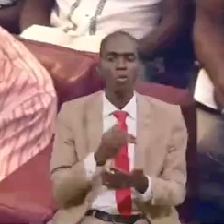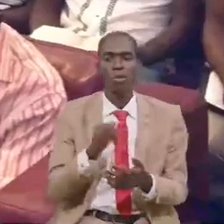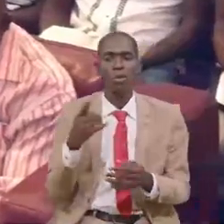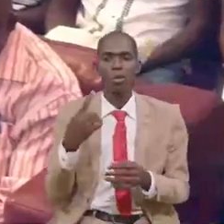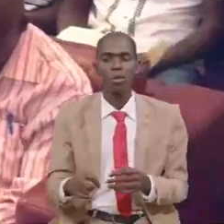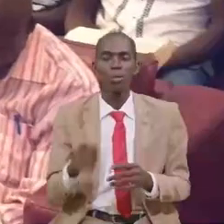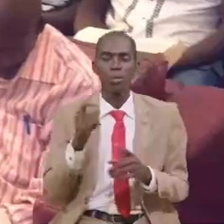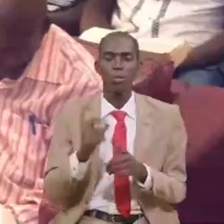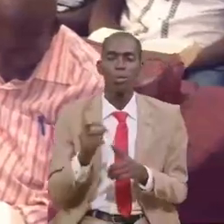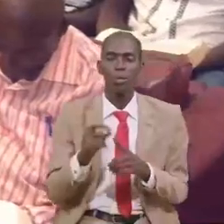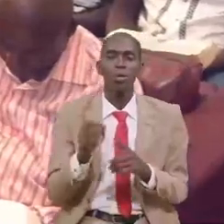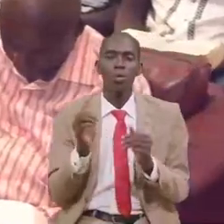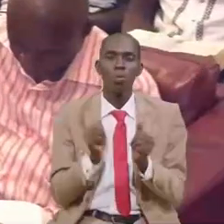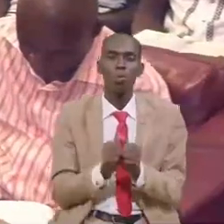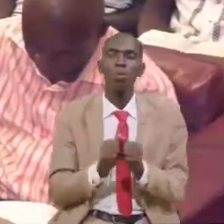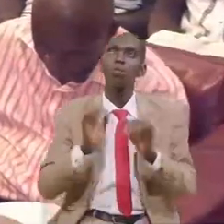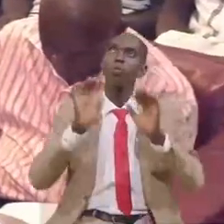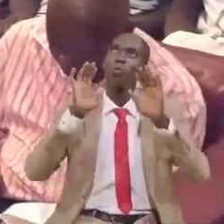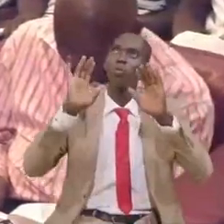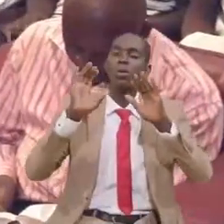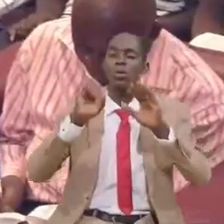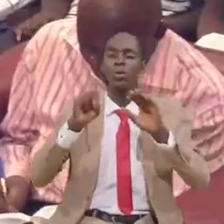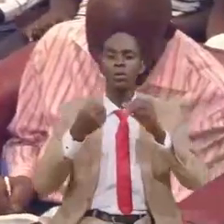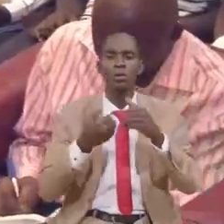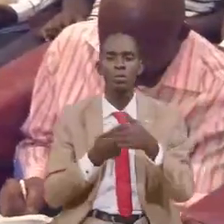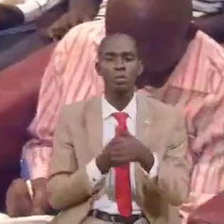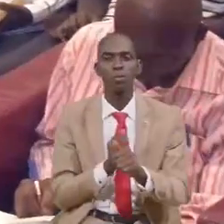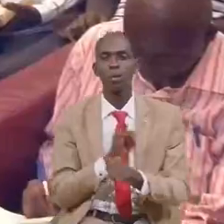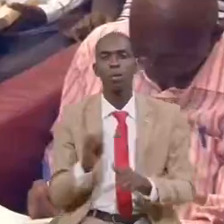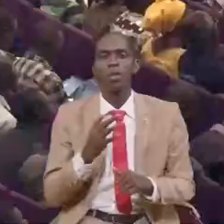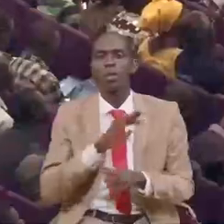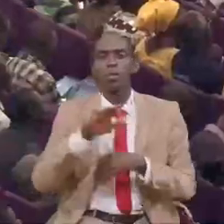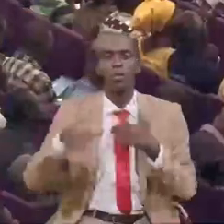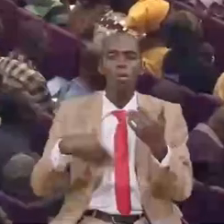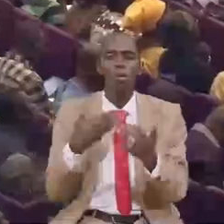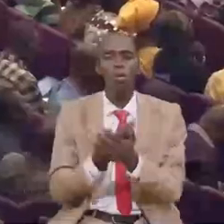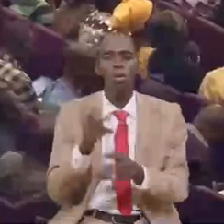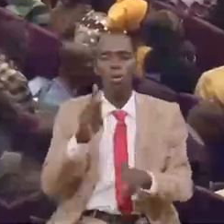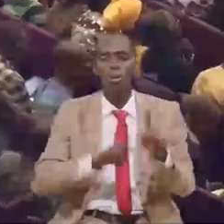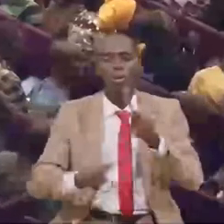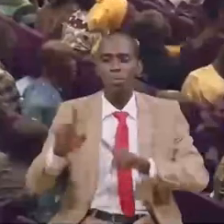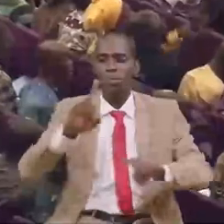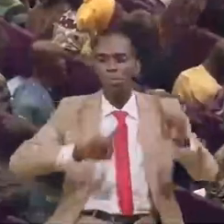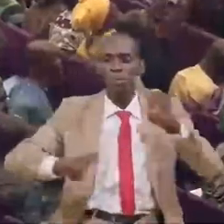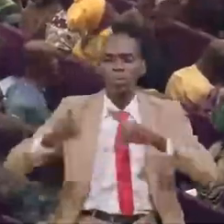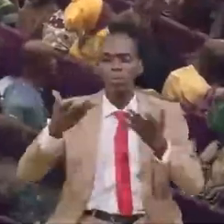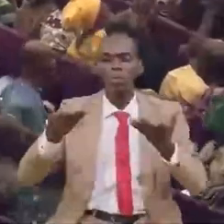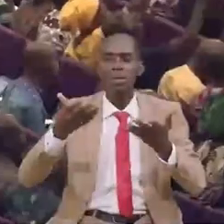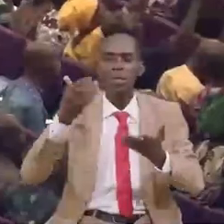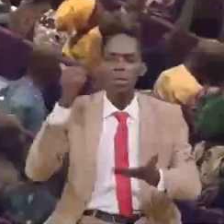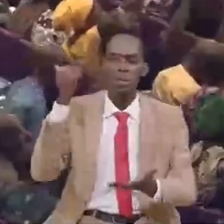qui l'accompagnaient. Et que l'Église entière dise